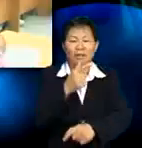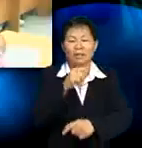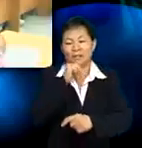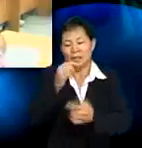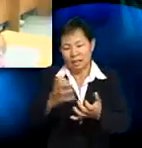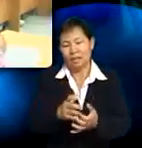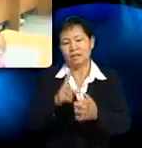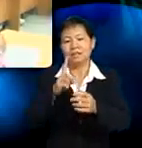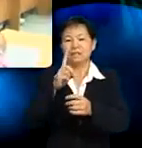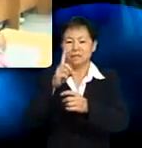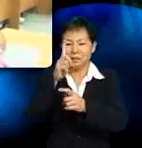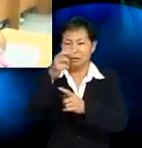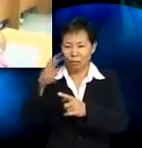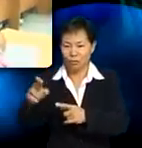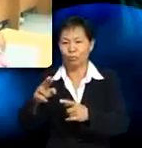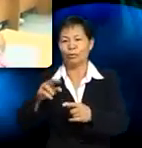budaya